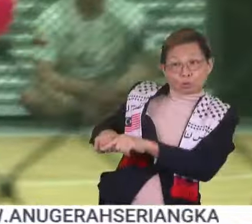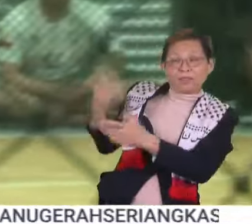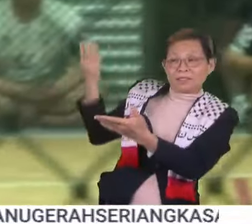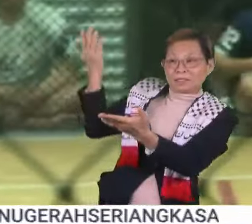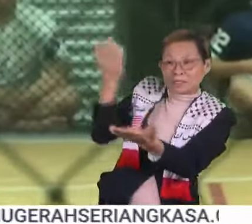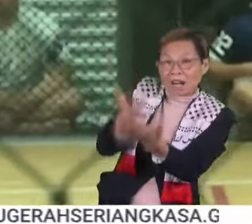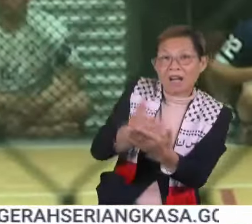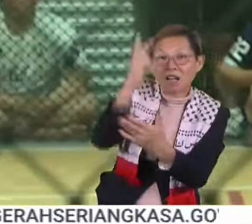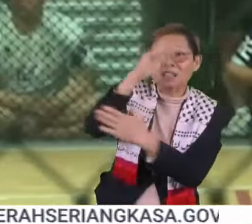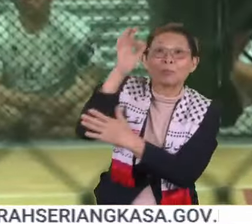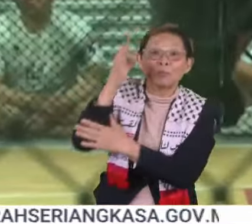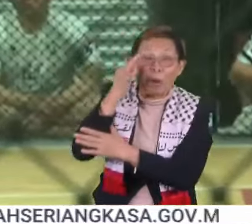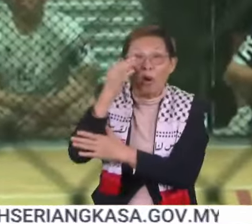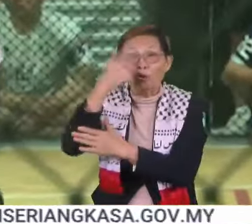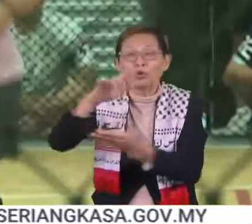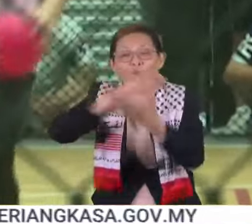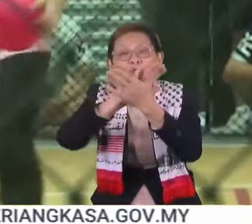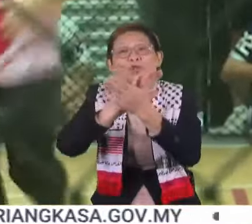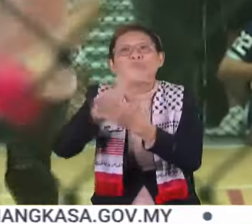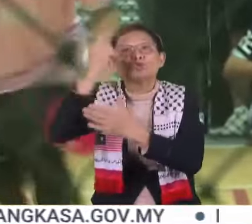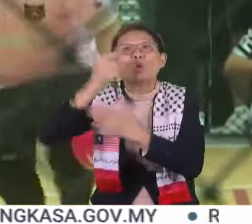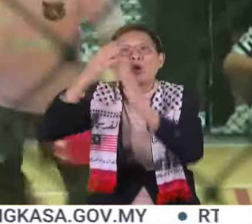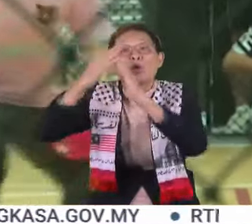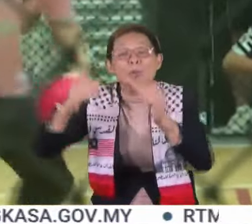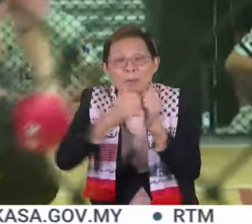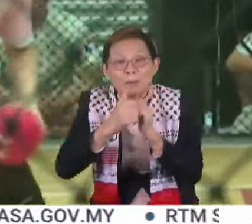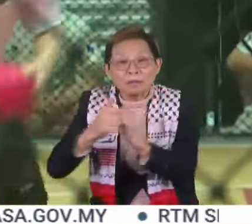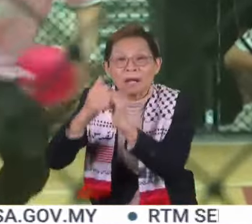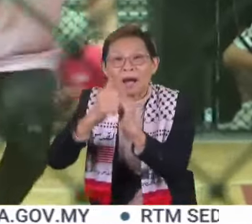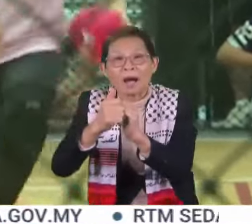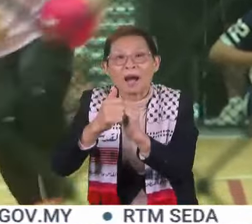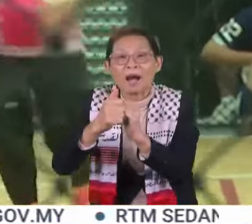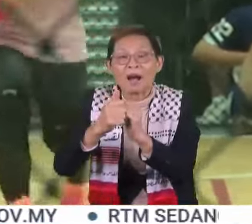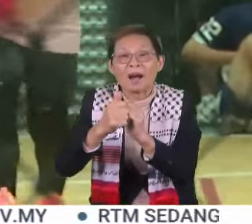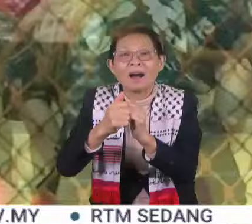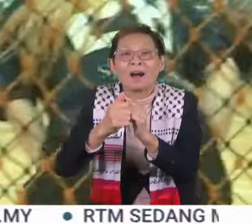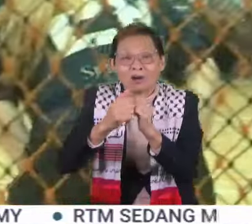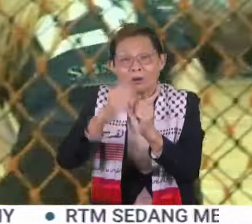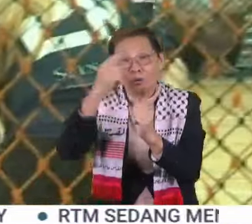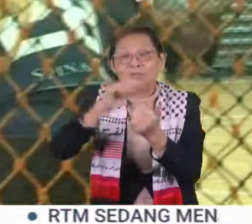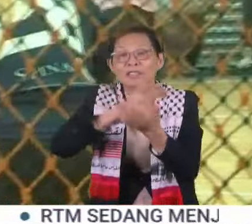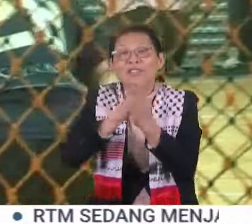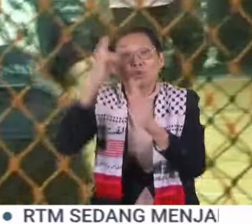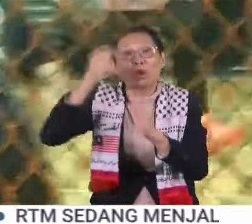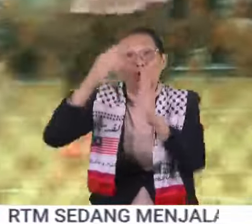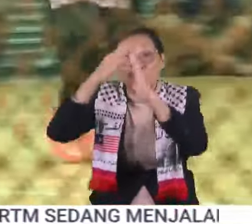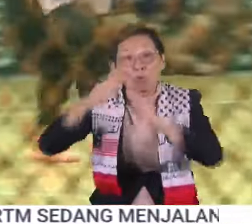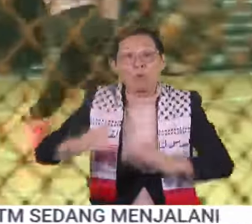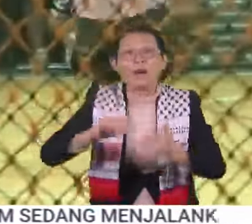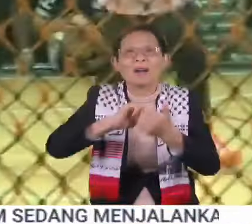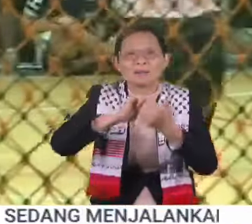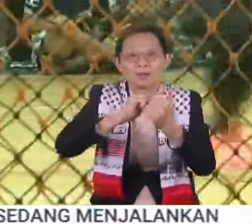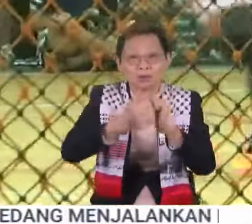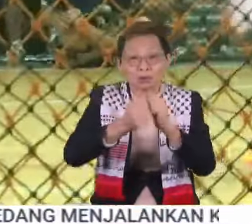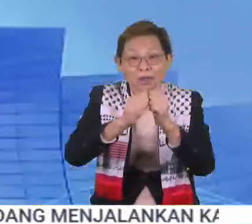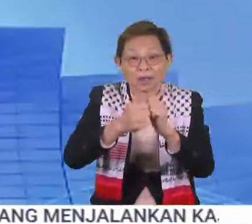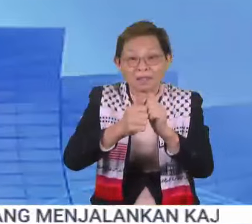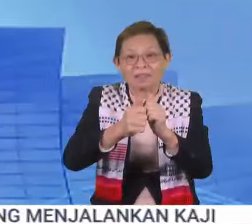cadangan Kerajaan Persekutuan untuk menjadi tuan rumah bersama bagi sukan terbesar Asia Tenggara itu.